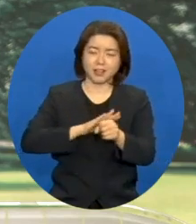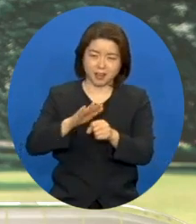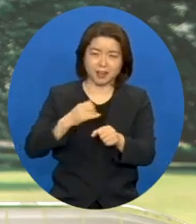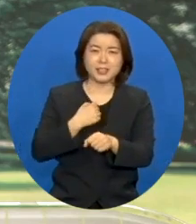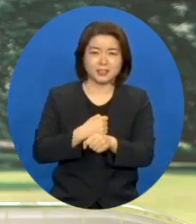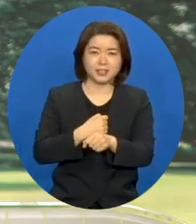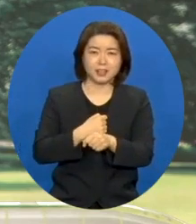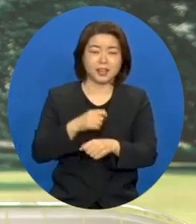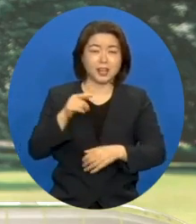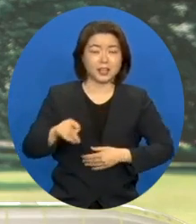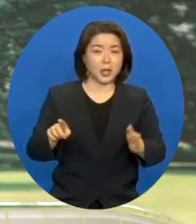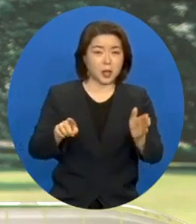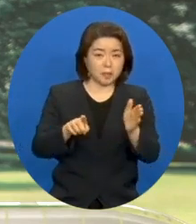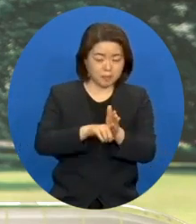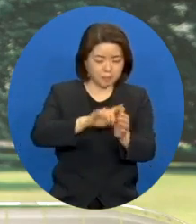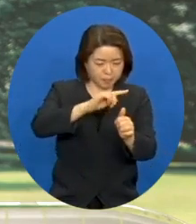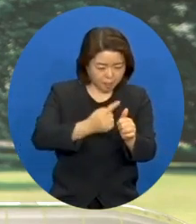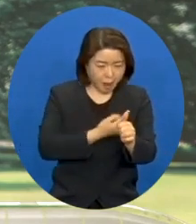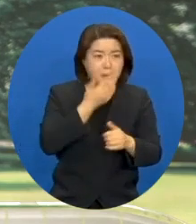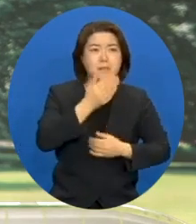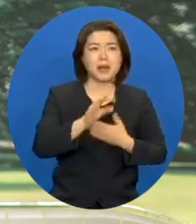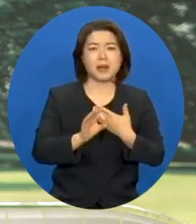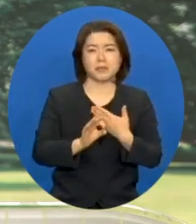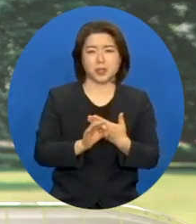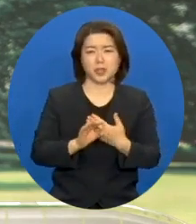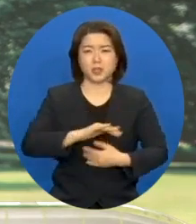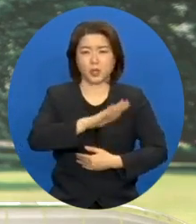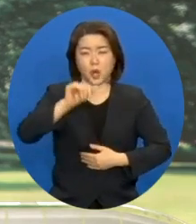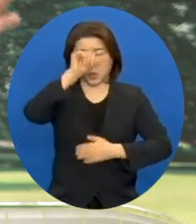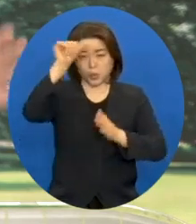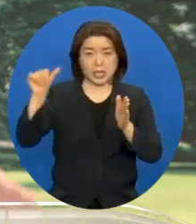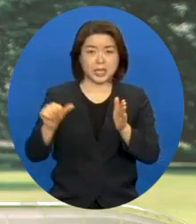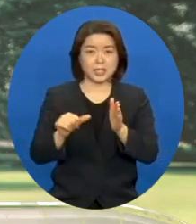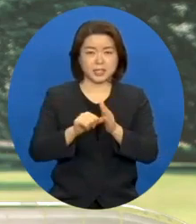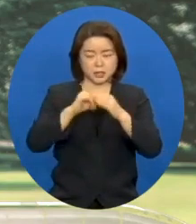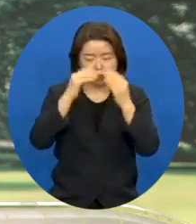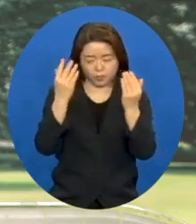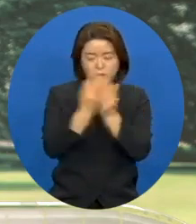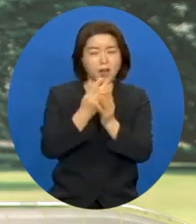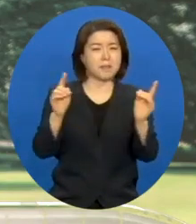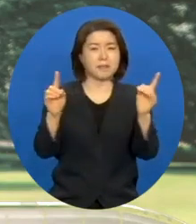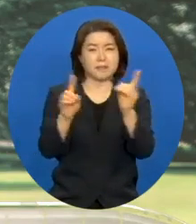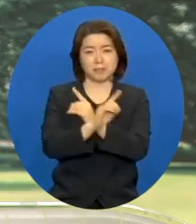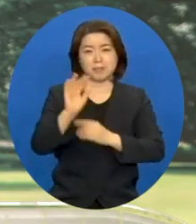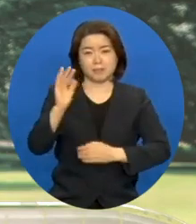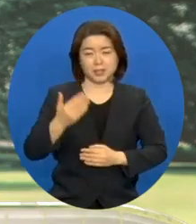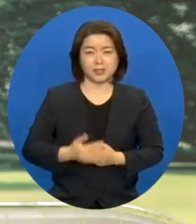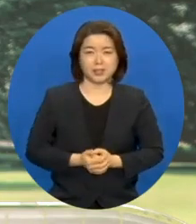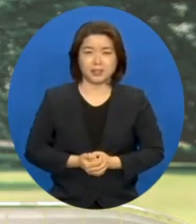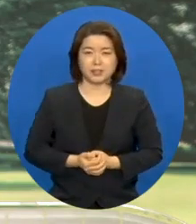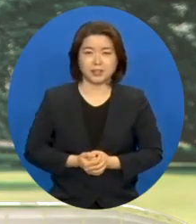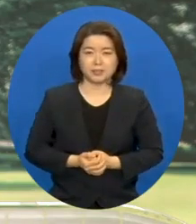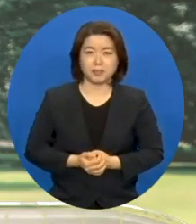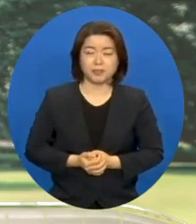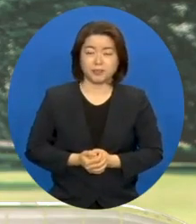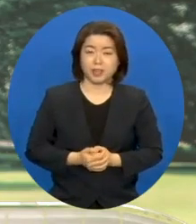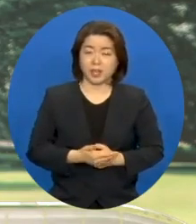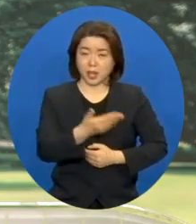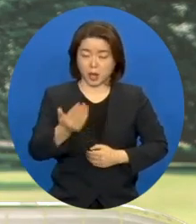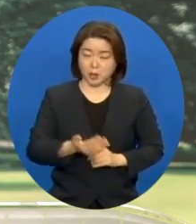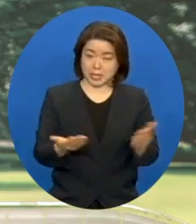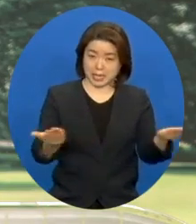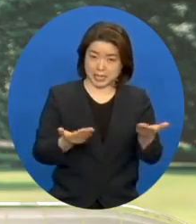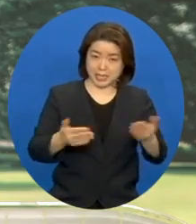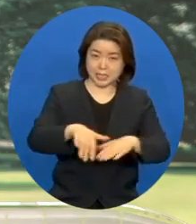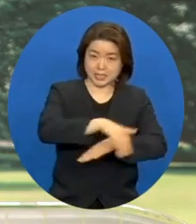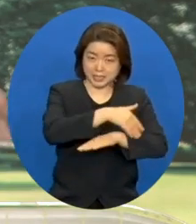사랑하신다, 그게 믿어질 때 우리의 인생이 확 바뀌어버립니다. 여러분, 직장에 다니는